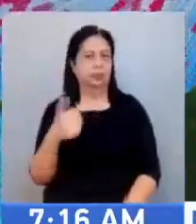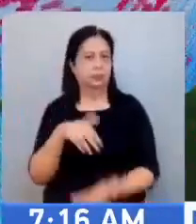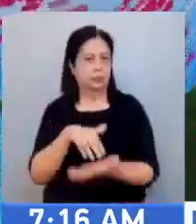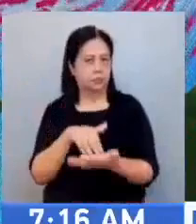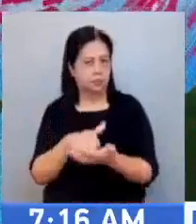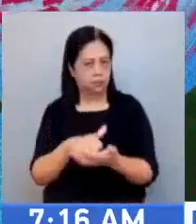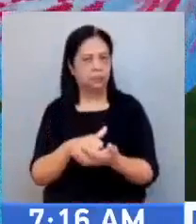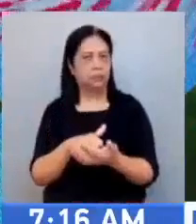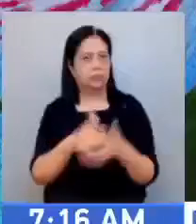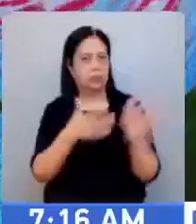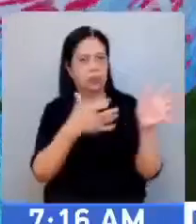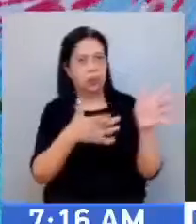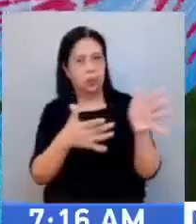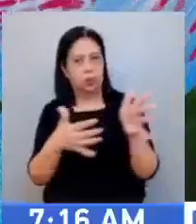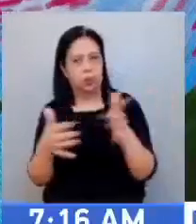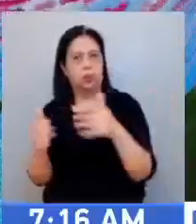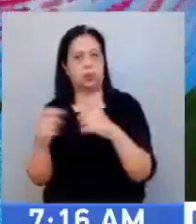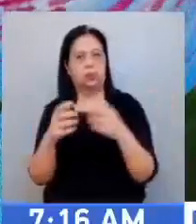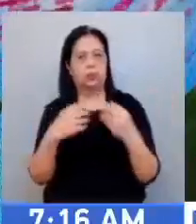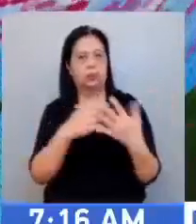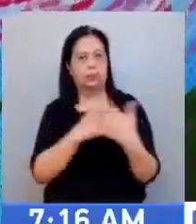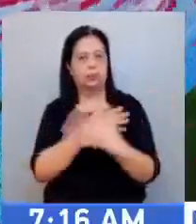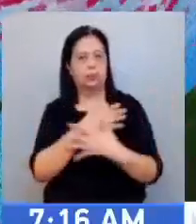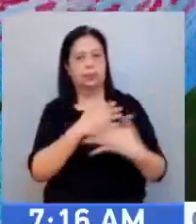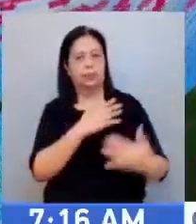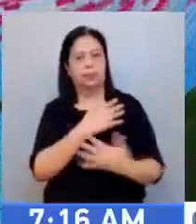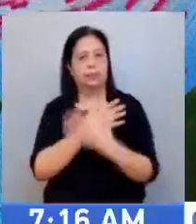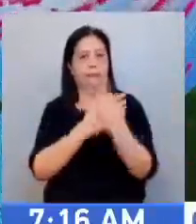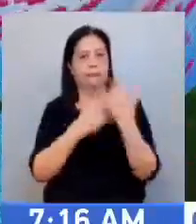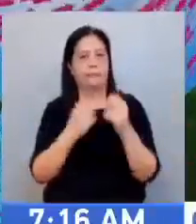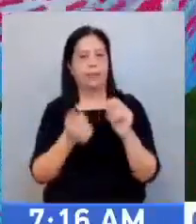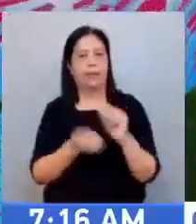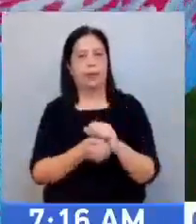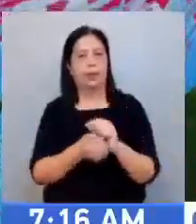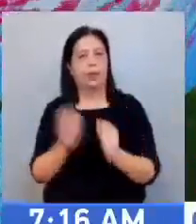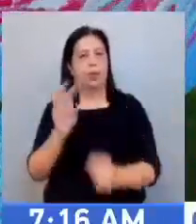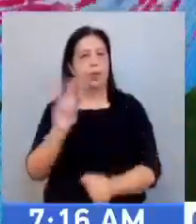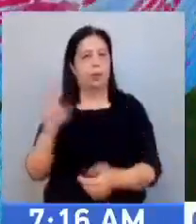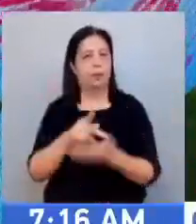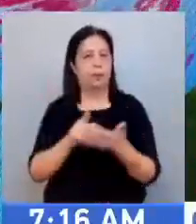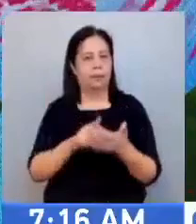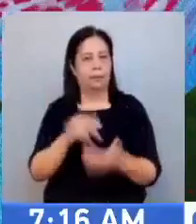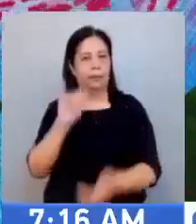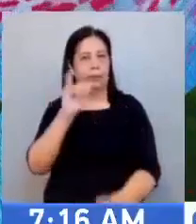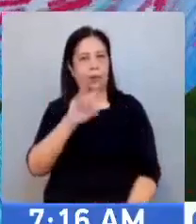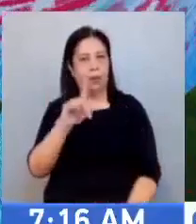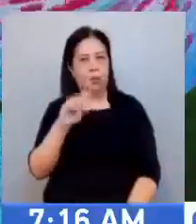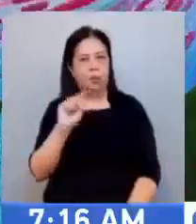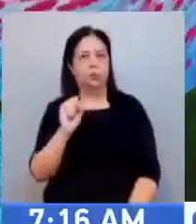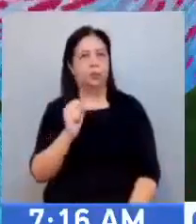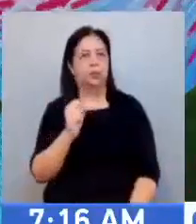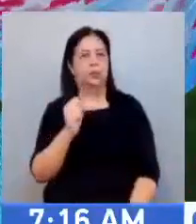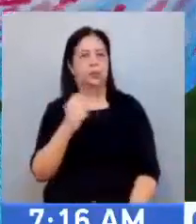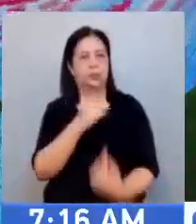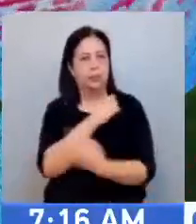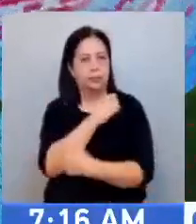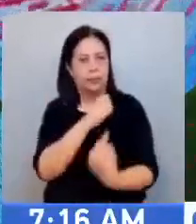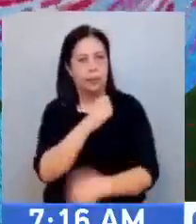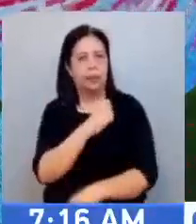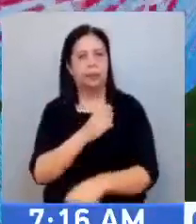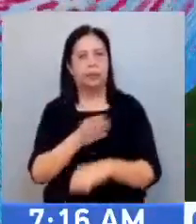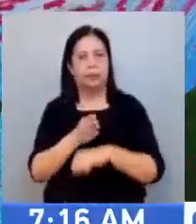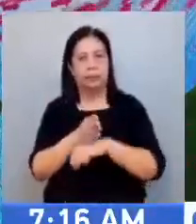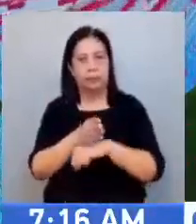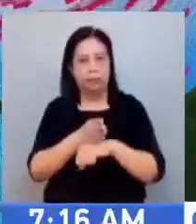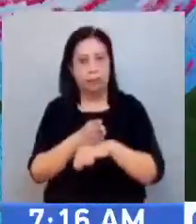na lamang nito yung western sections of northern and central Luzon, yan yung Ilocos Region, Zambales at Bataan provinces. Yung Visayas